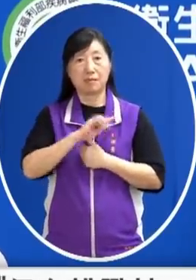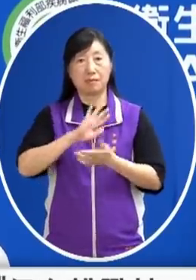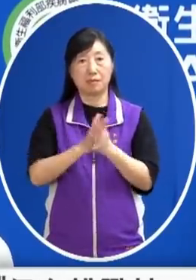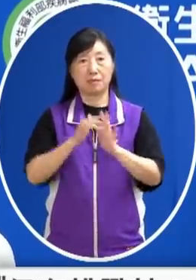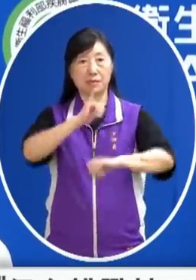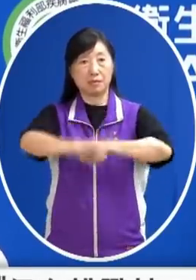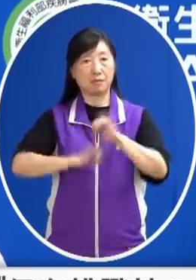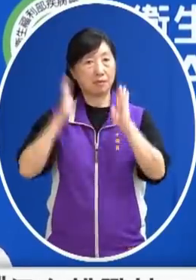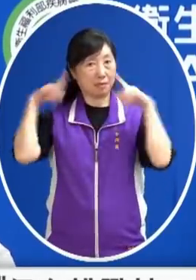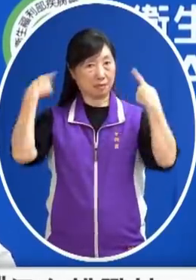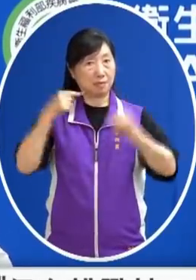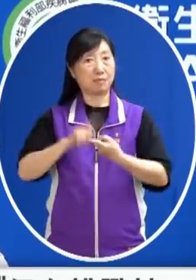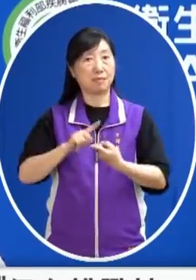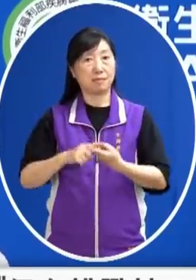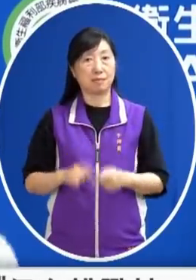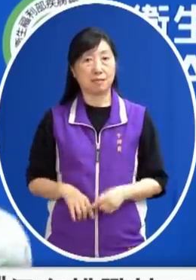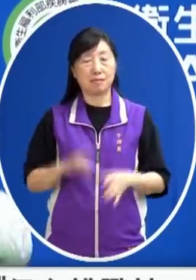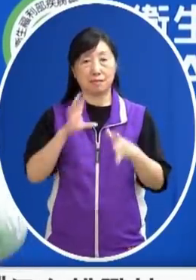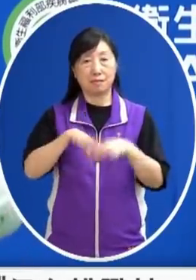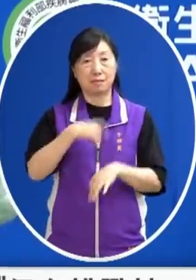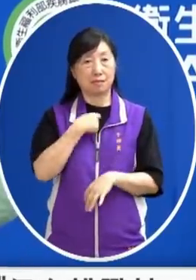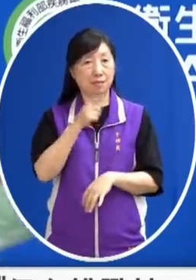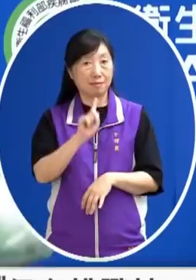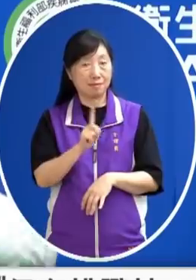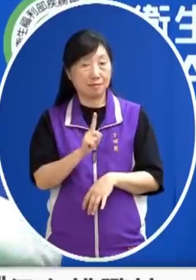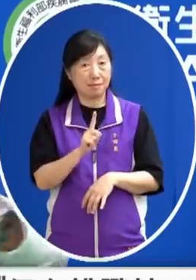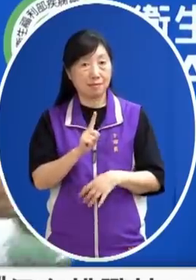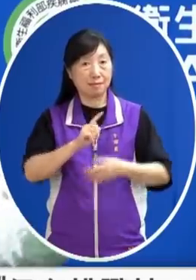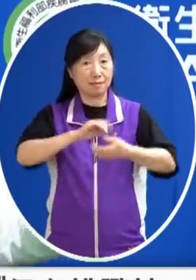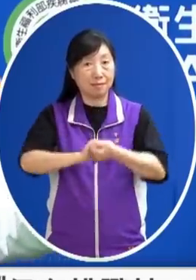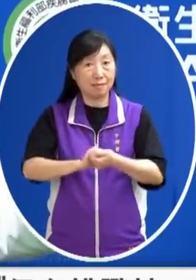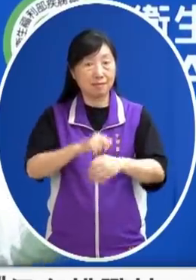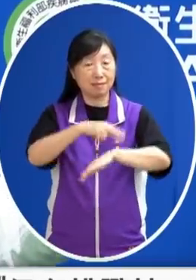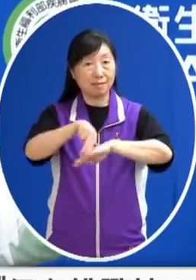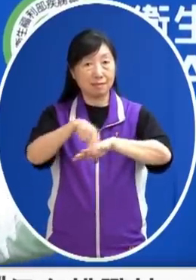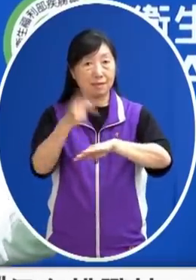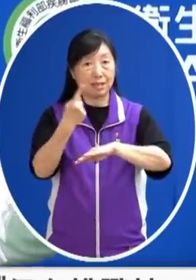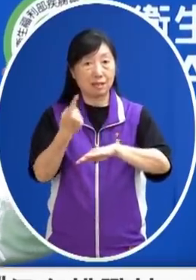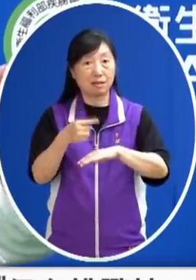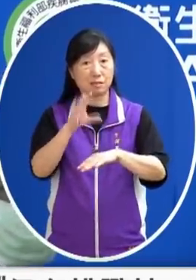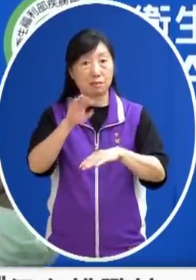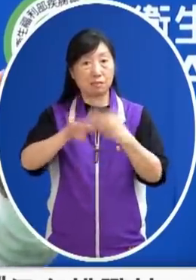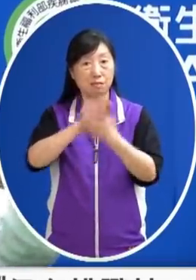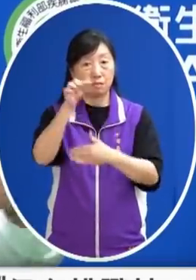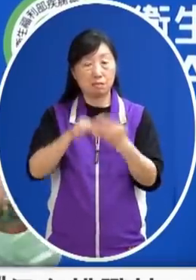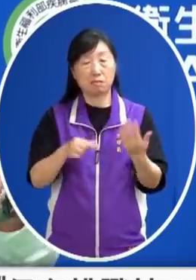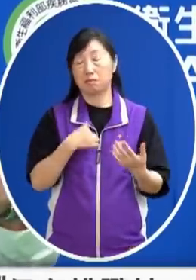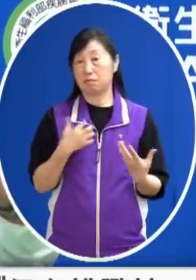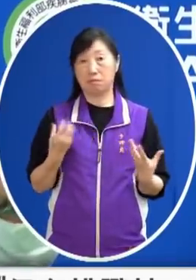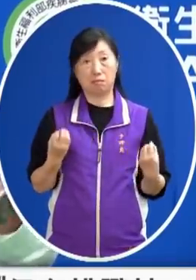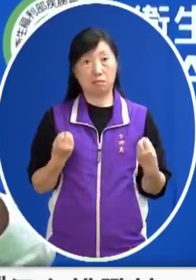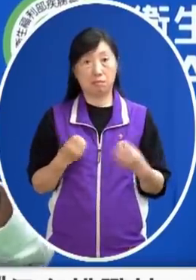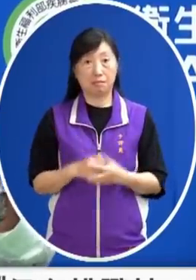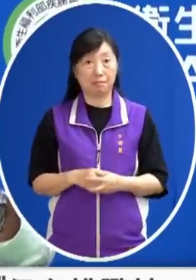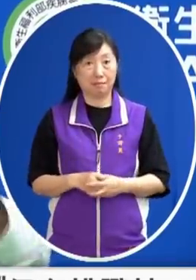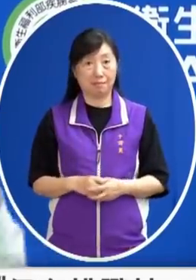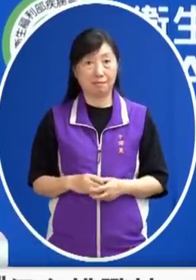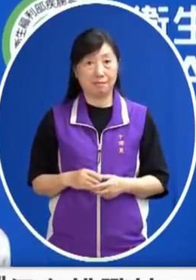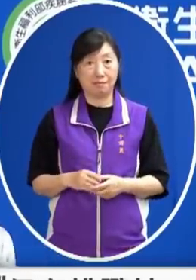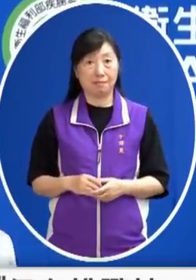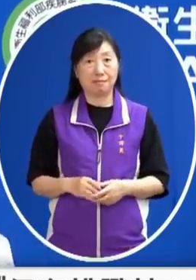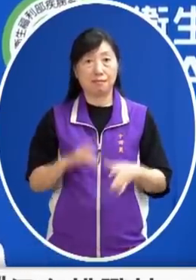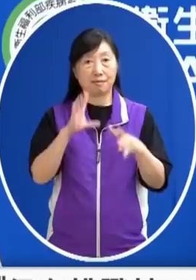就是说是怎么样在观察，要定一个什么样的外部的指标？没有，我们不想定外部的指标，因为我们知道那